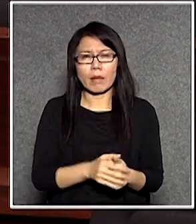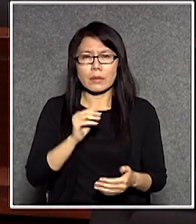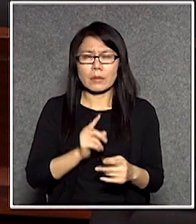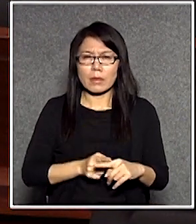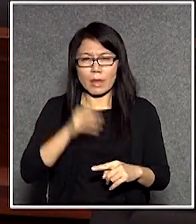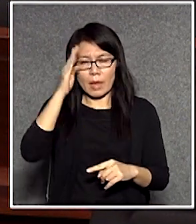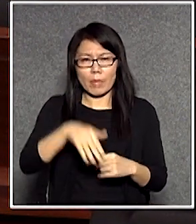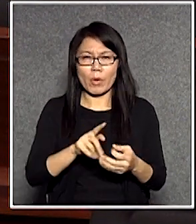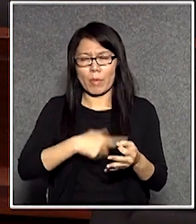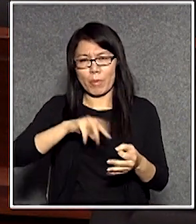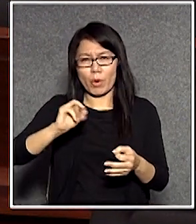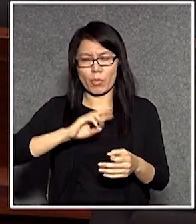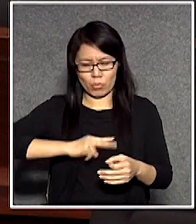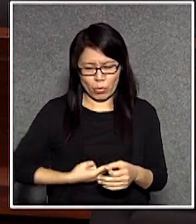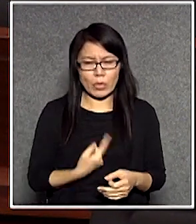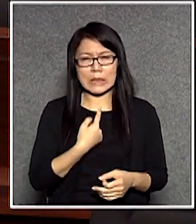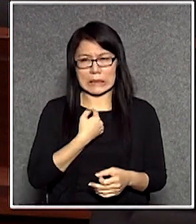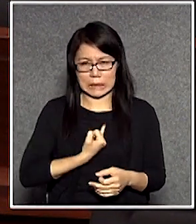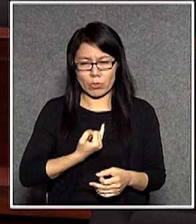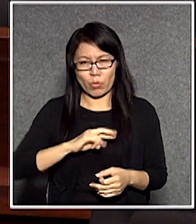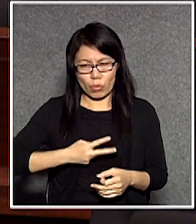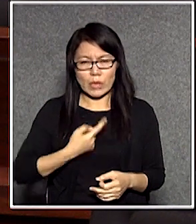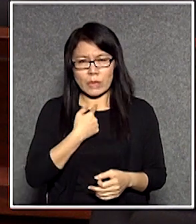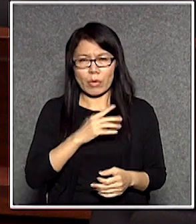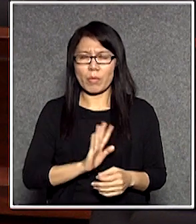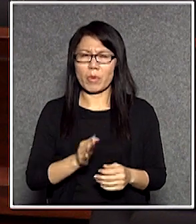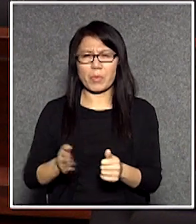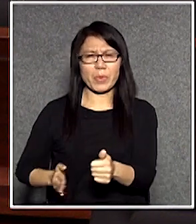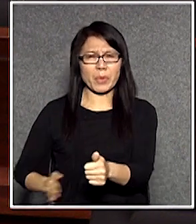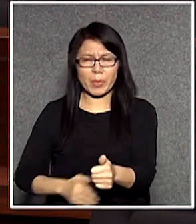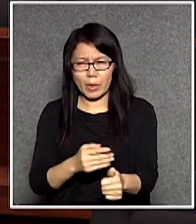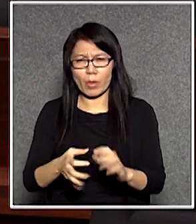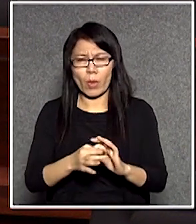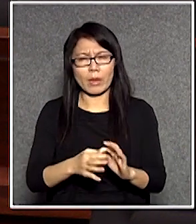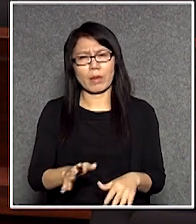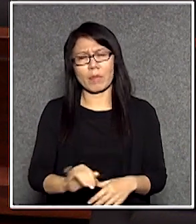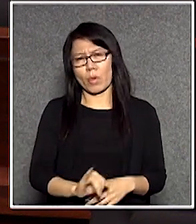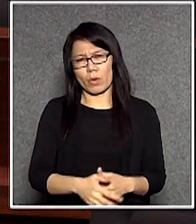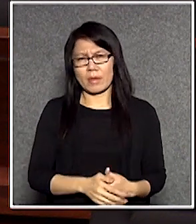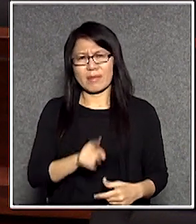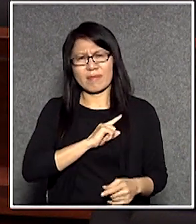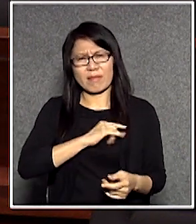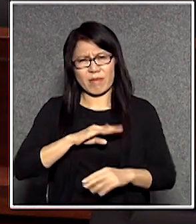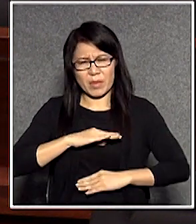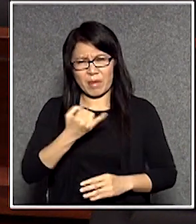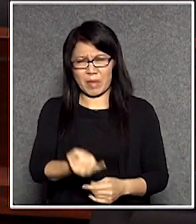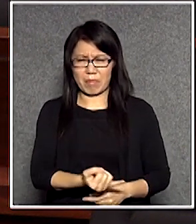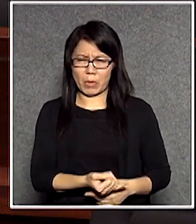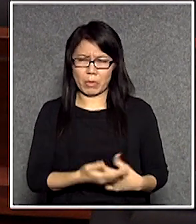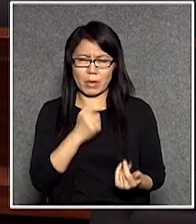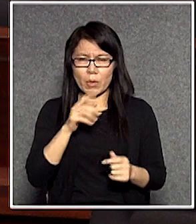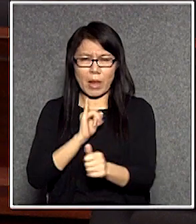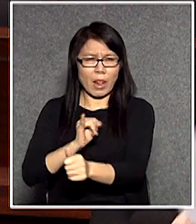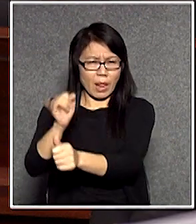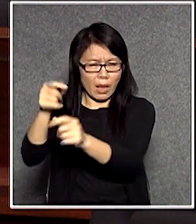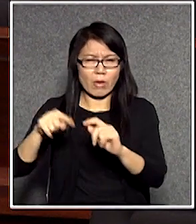莫議員能夠改過，就算不改都不要再挑撥其他人的關係，即下陰德，自己沒品就不要批評其他